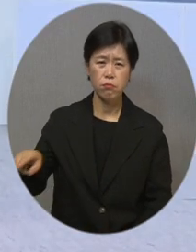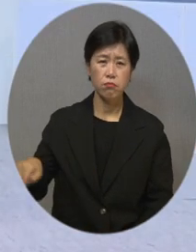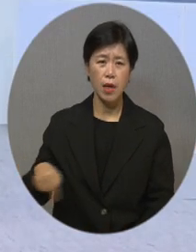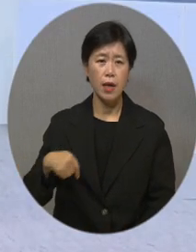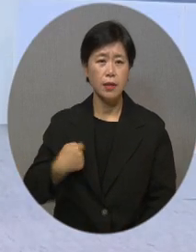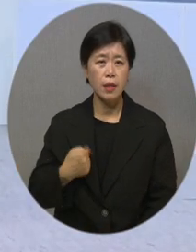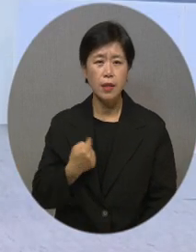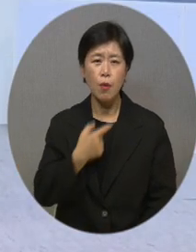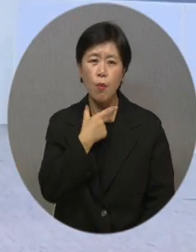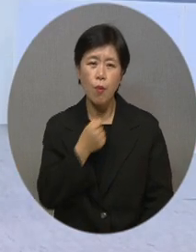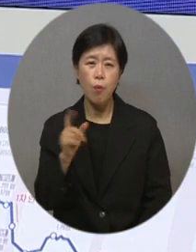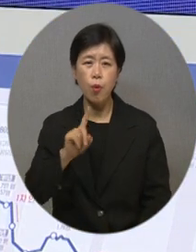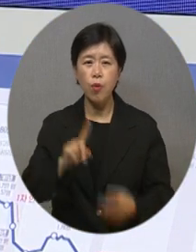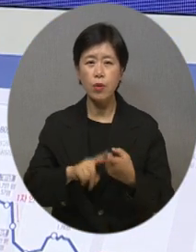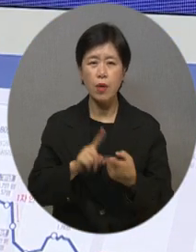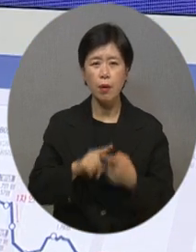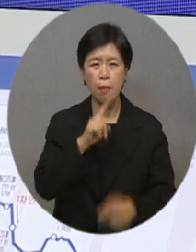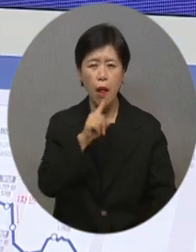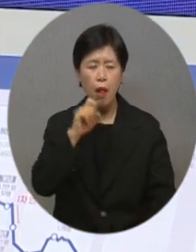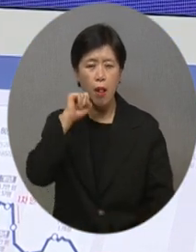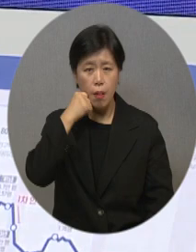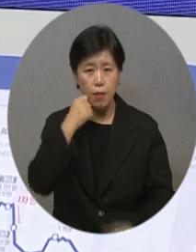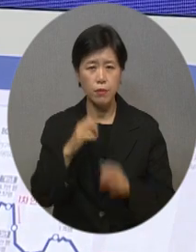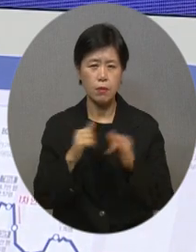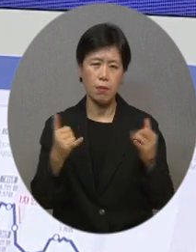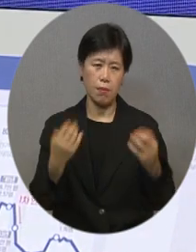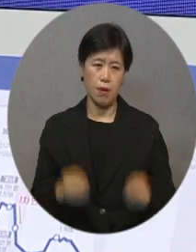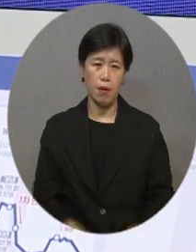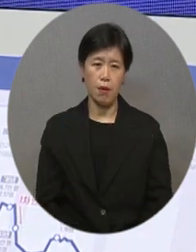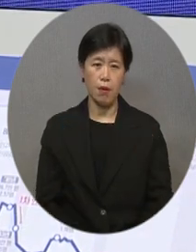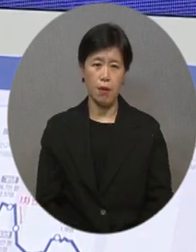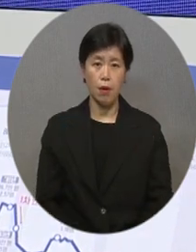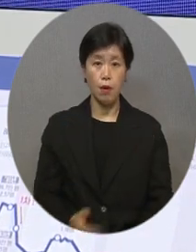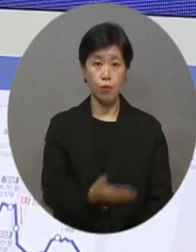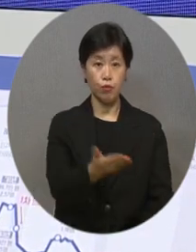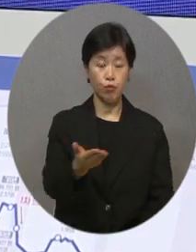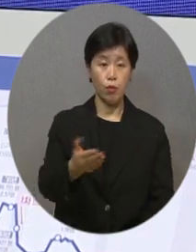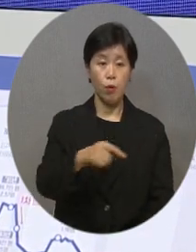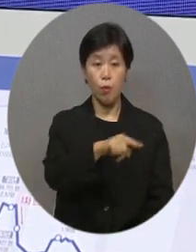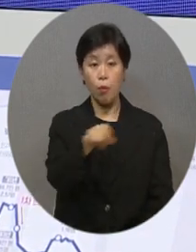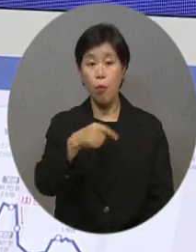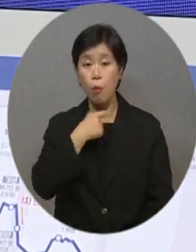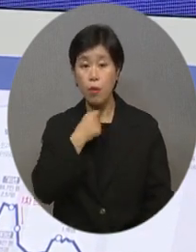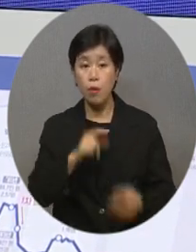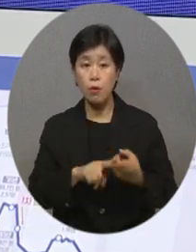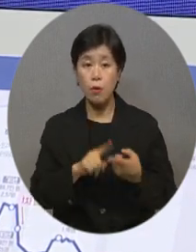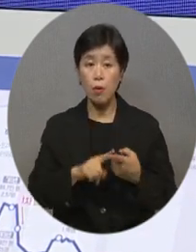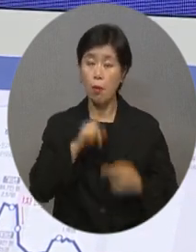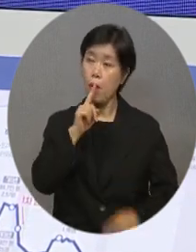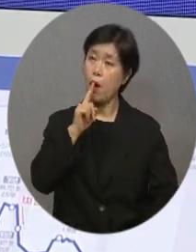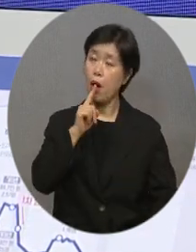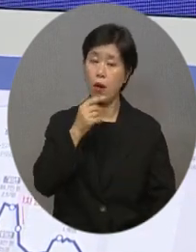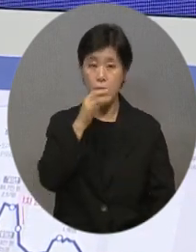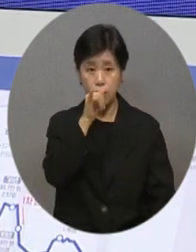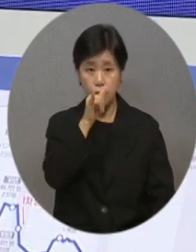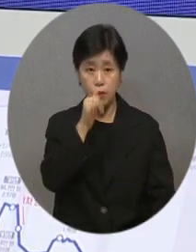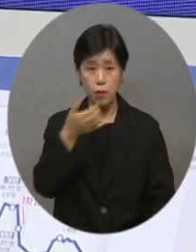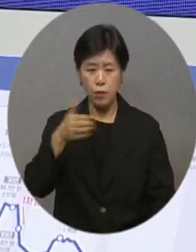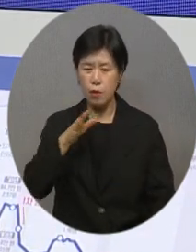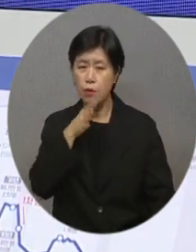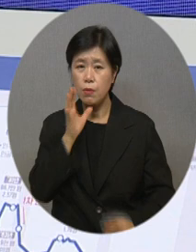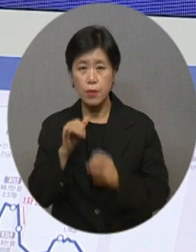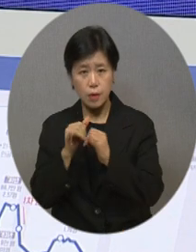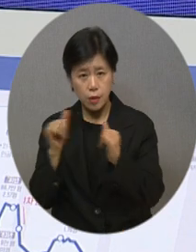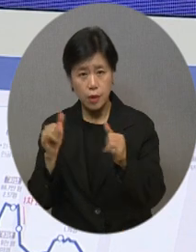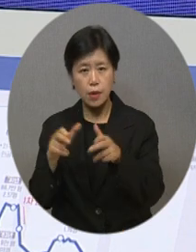그런 많은 분들이 계십니다. 우리 보통 여러분들은 자기 몫을 다 내거든요. 열심히 몫을 내는데 사실